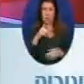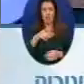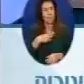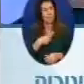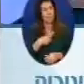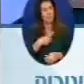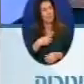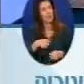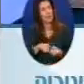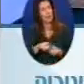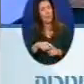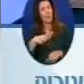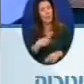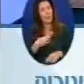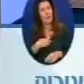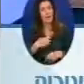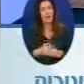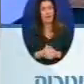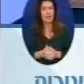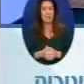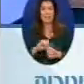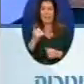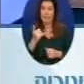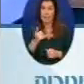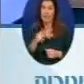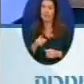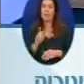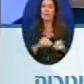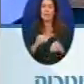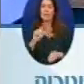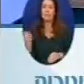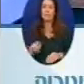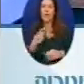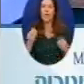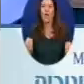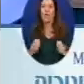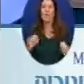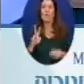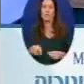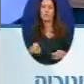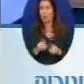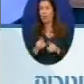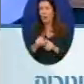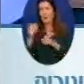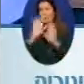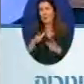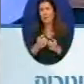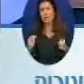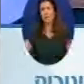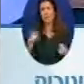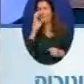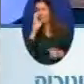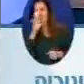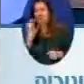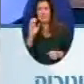זה ממש לעקוב. דלנים, כן, כן. אתה משתמש בכל האמצעים שאתה מכיר בכל סדרת מתח, כולל מעקבים, תצפיות, צילומים, האזנות